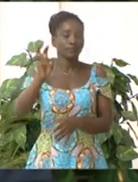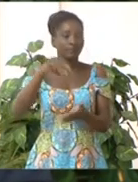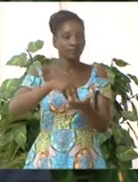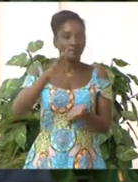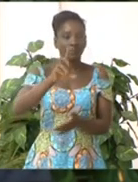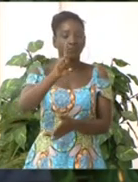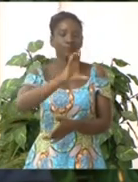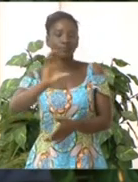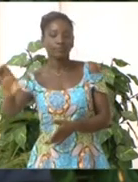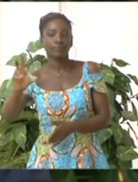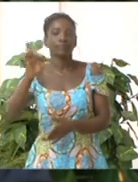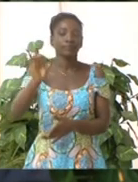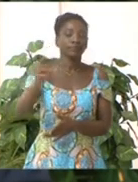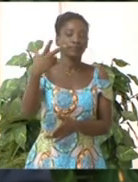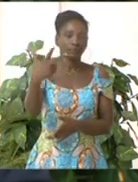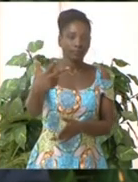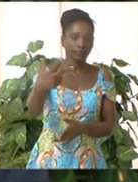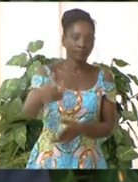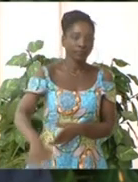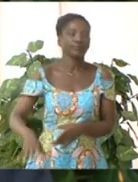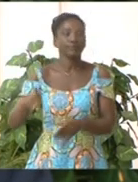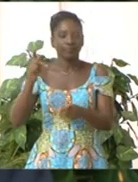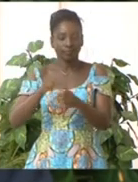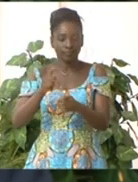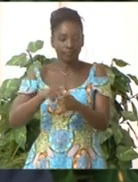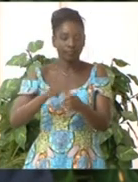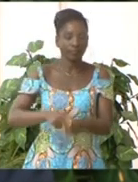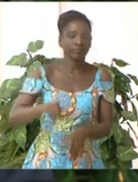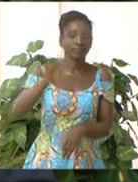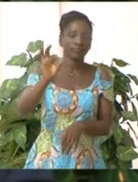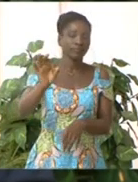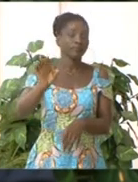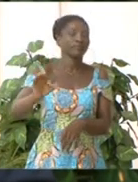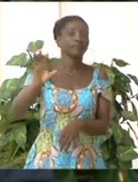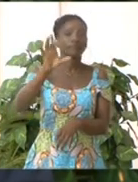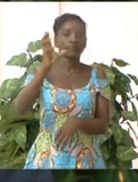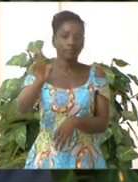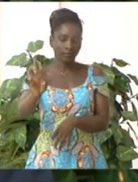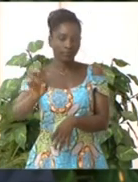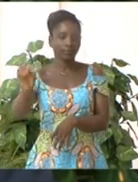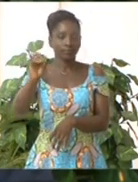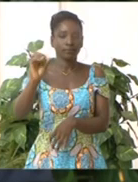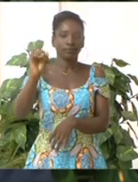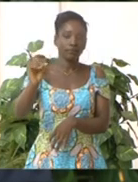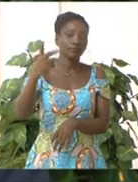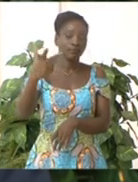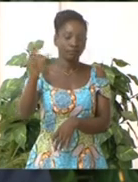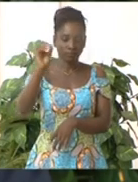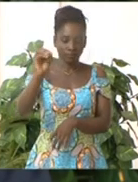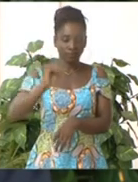de participation 97,08 % de l'été nul de